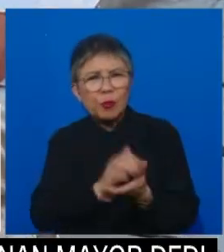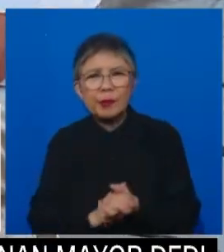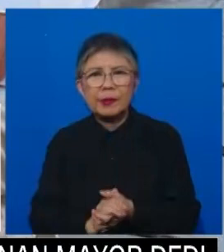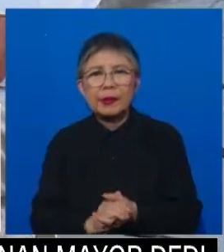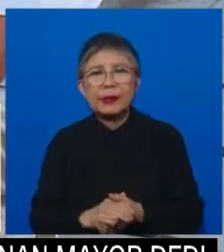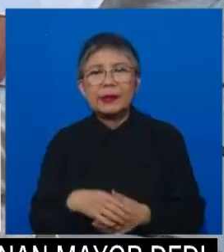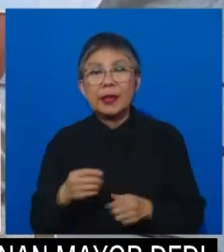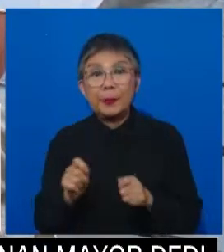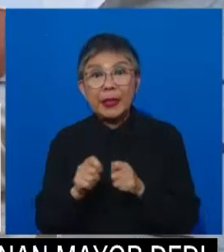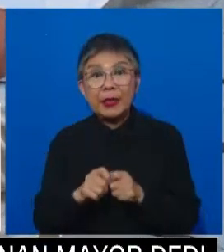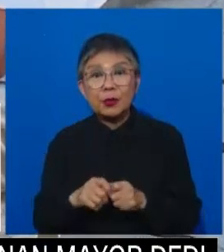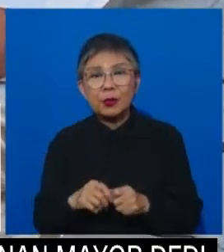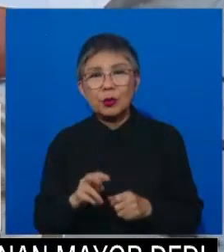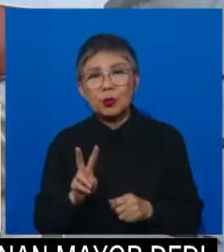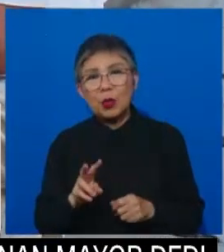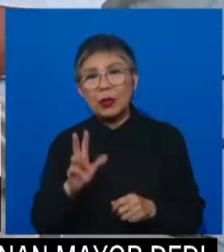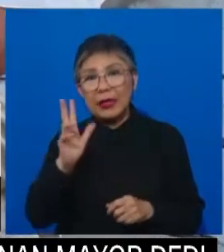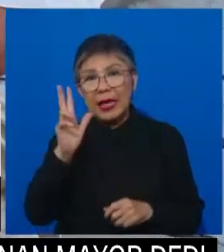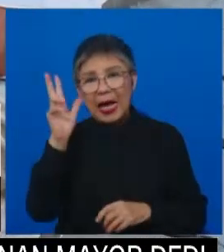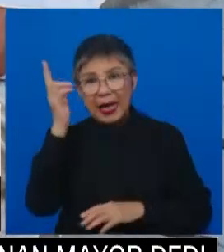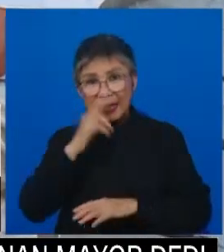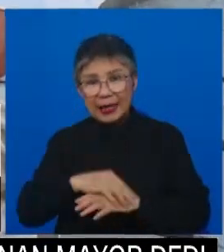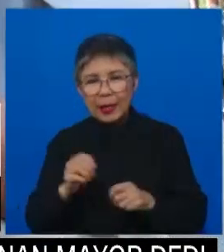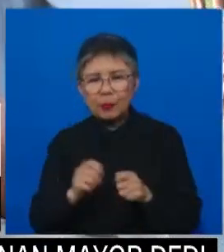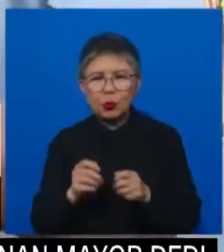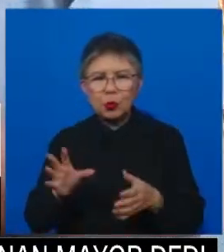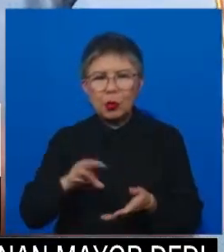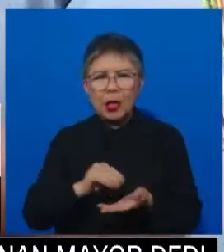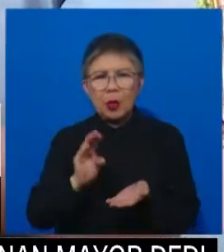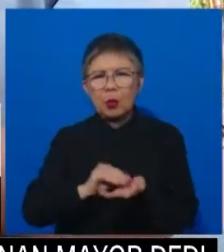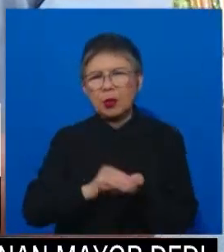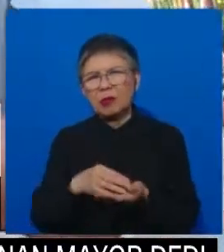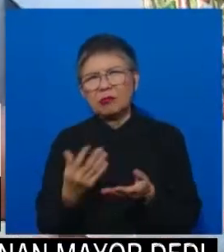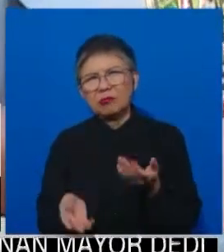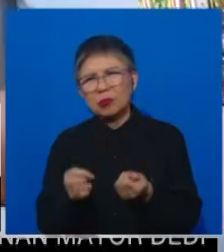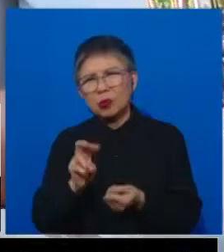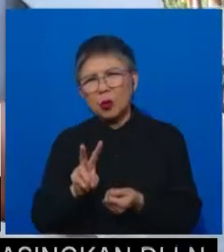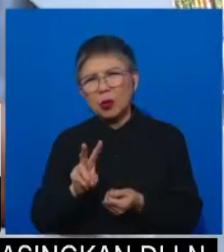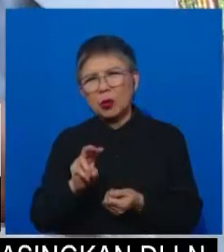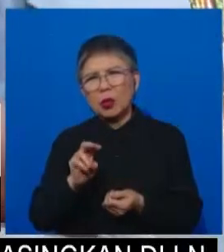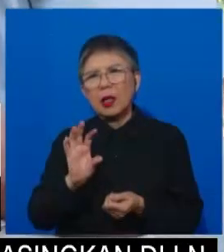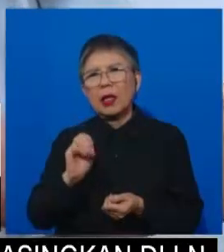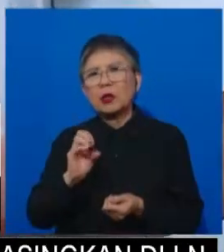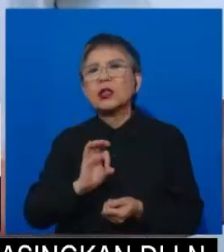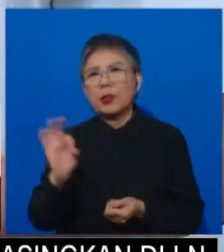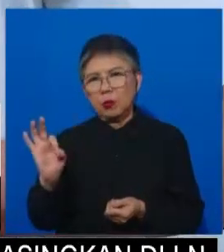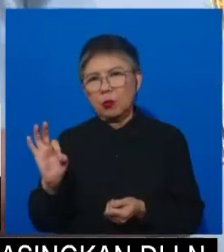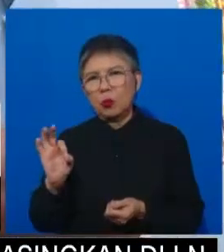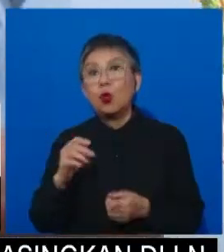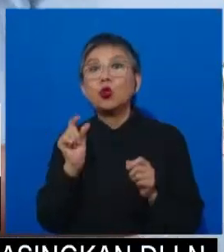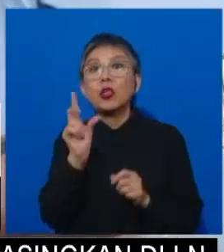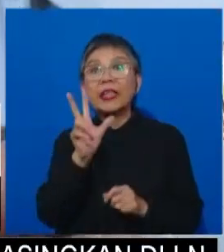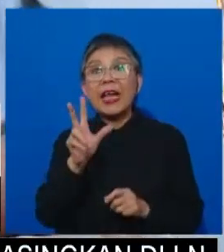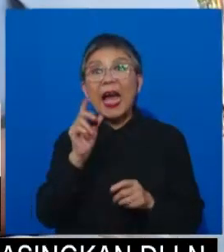Setiap kali membuat sekoteng untuk 2 atau 3 hari, ia membutuhkan dana sekitar Rp200.000.